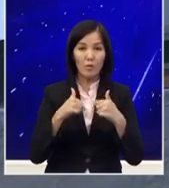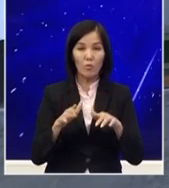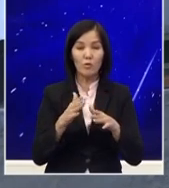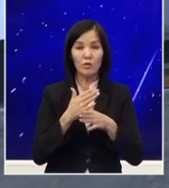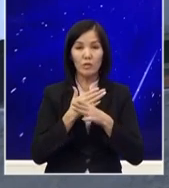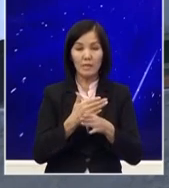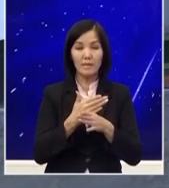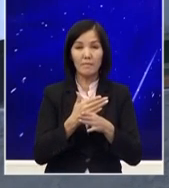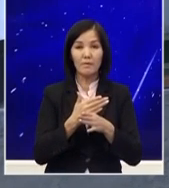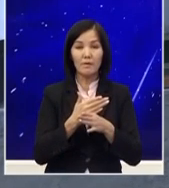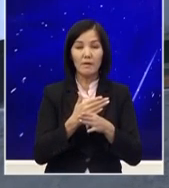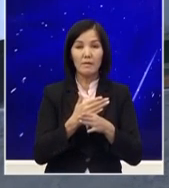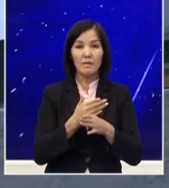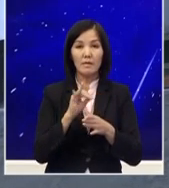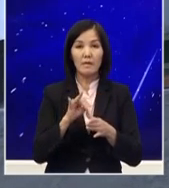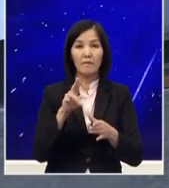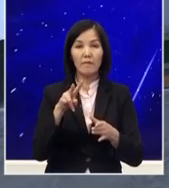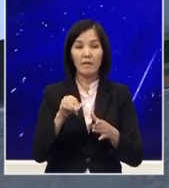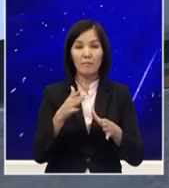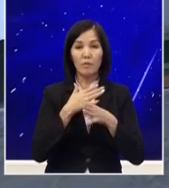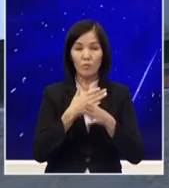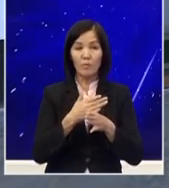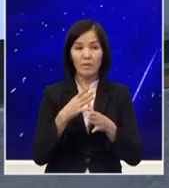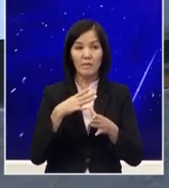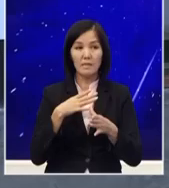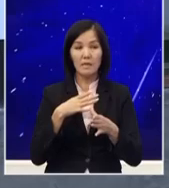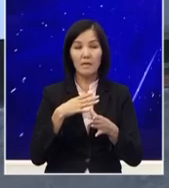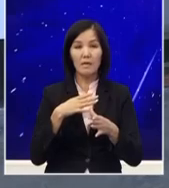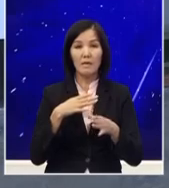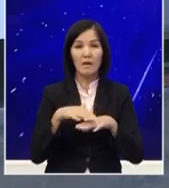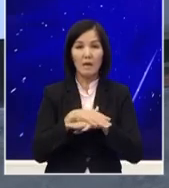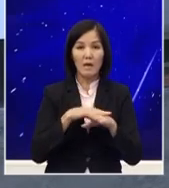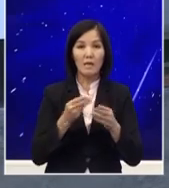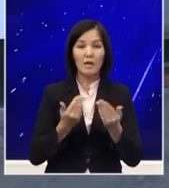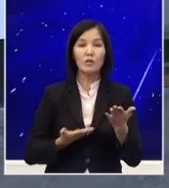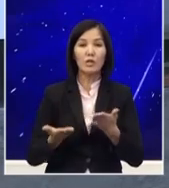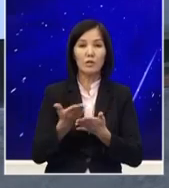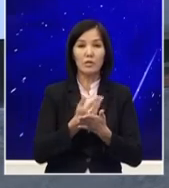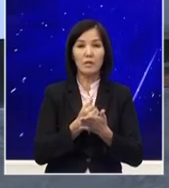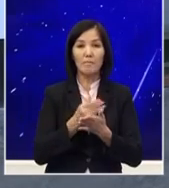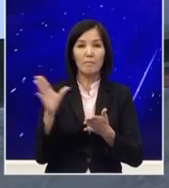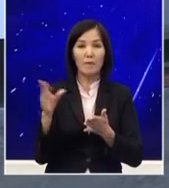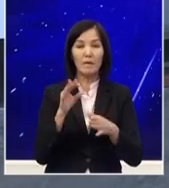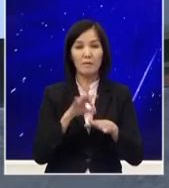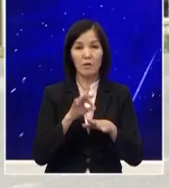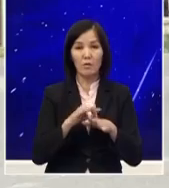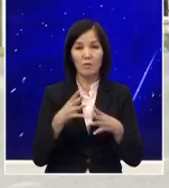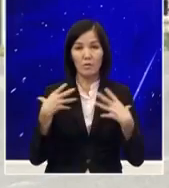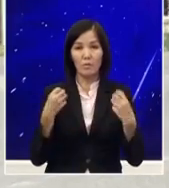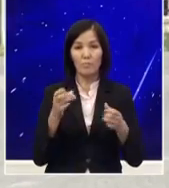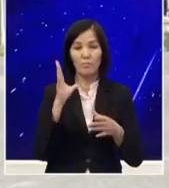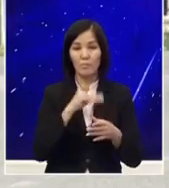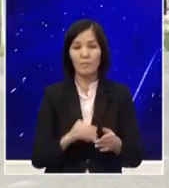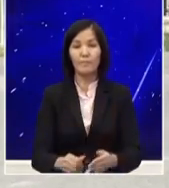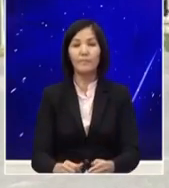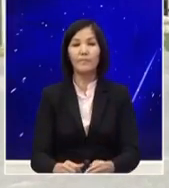бізге оттекті концентратормен көмектесті. Онысы да рахмет халықтың, соның арқасында бір науқасымыз аман есен. Айта